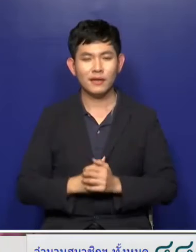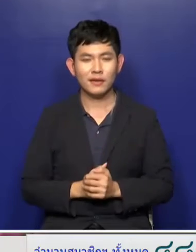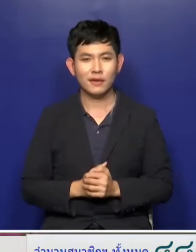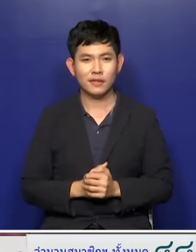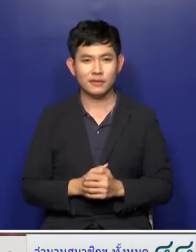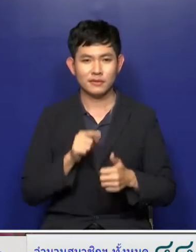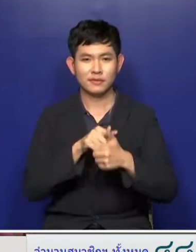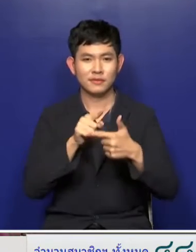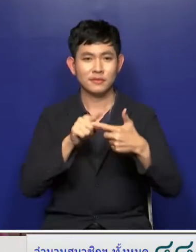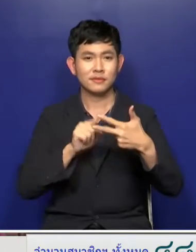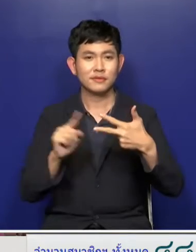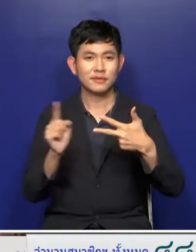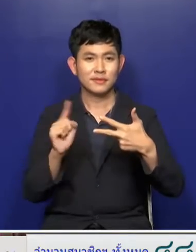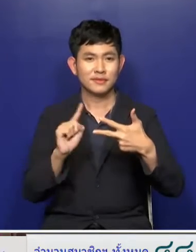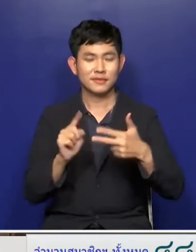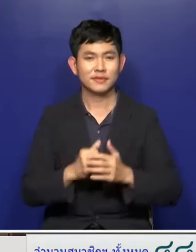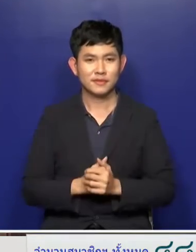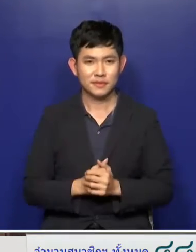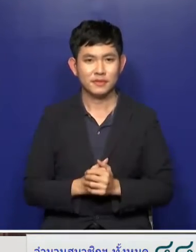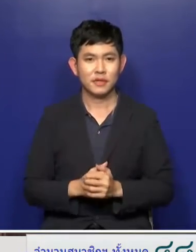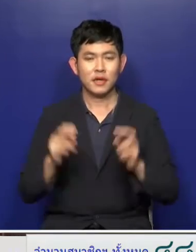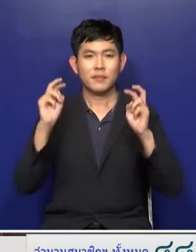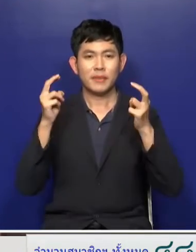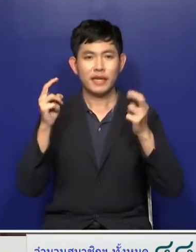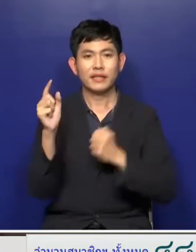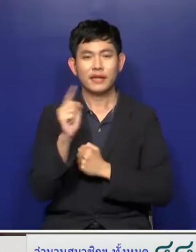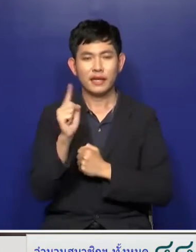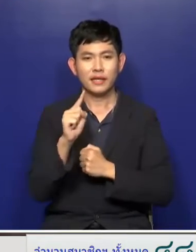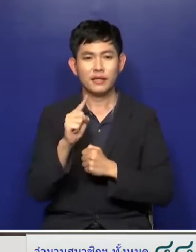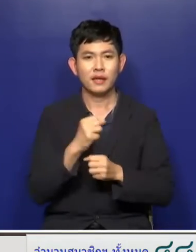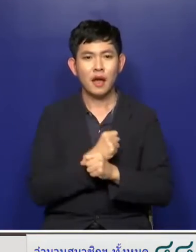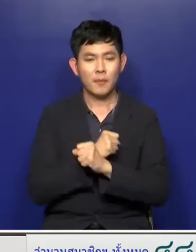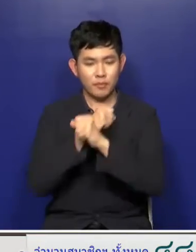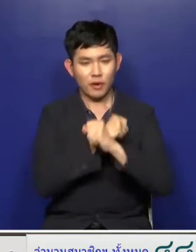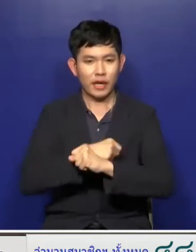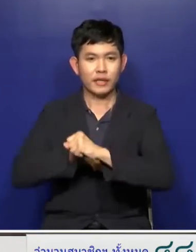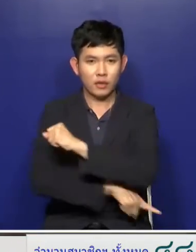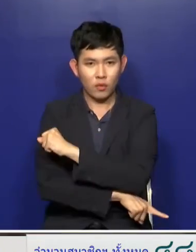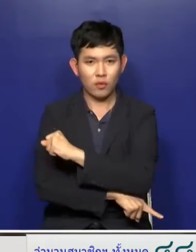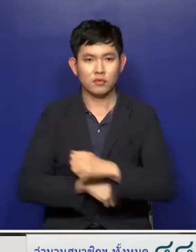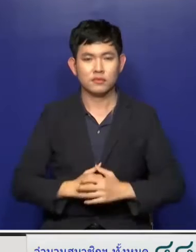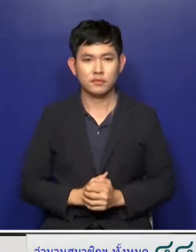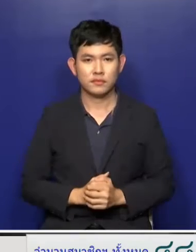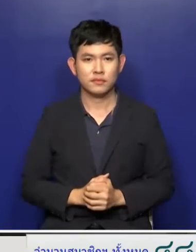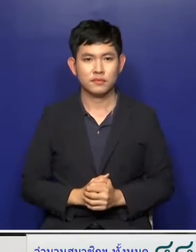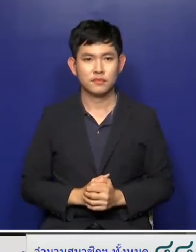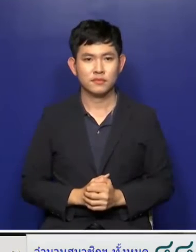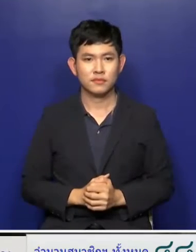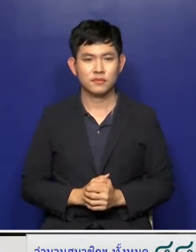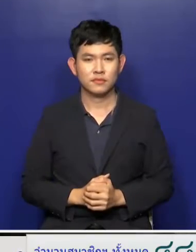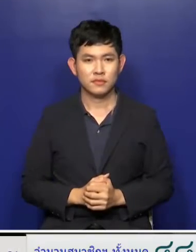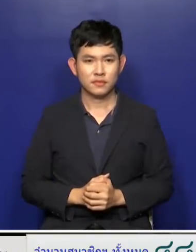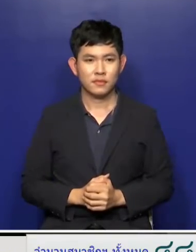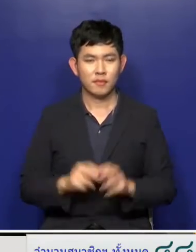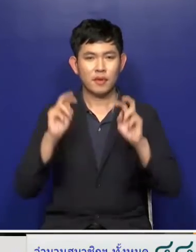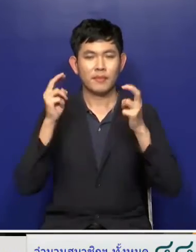เรื่องแรกทการเปิ DevOps ก็คือเรื่องเจ๋ยวกับการปราบพริม การทุชธิต Corruptionซึ่เปนเรื่องท